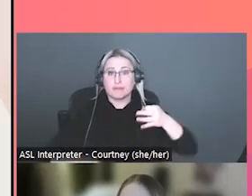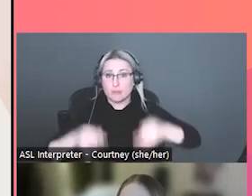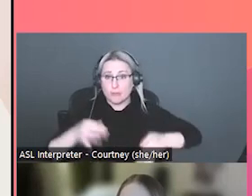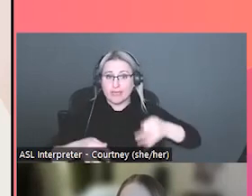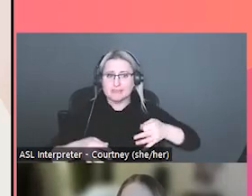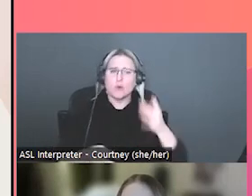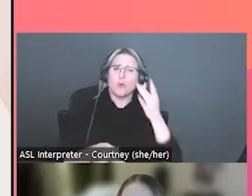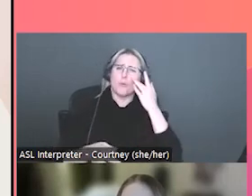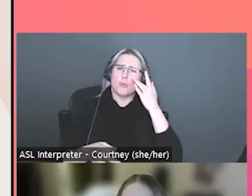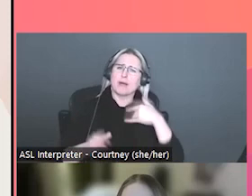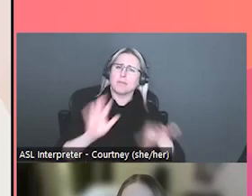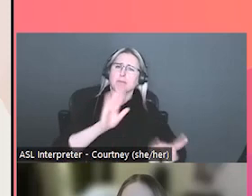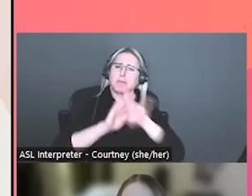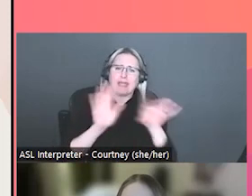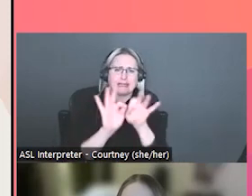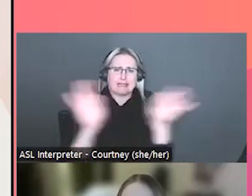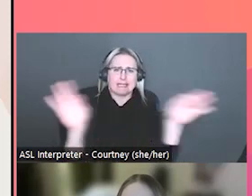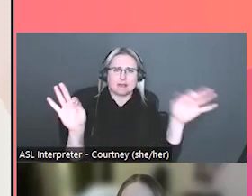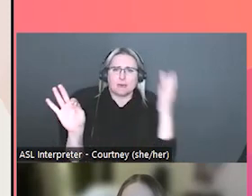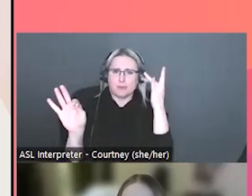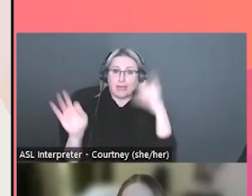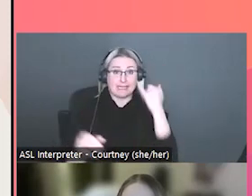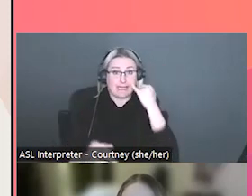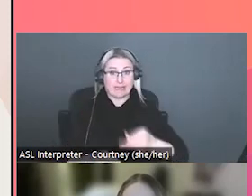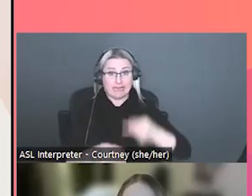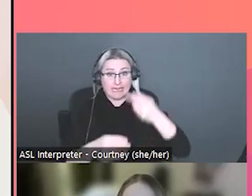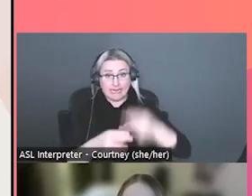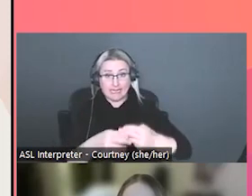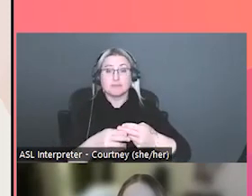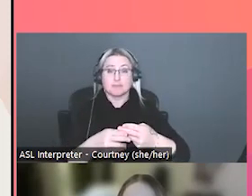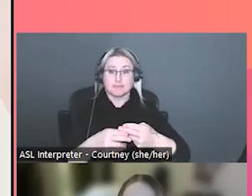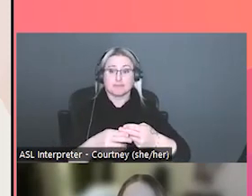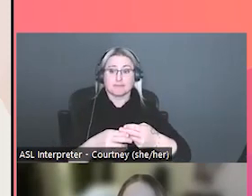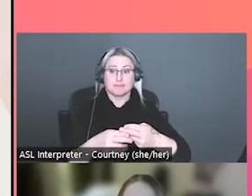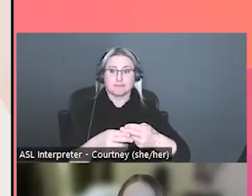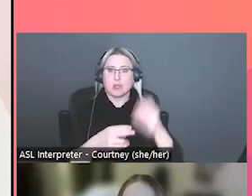L'intention du langage utilisé, c'est qu'en nommant